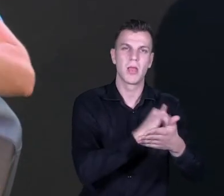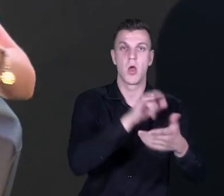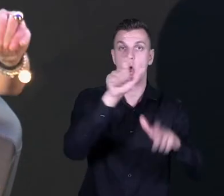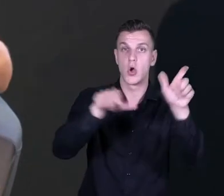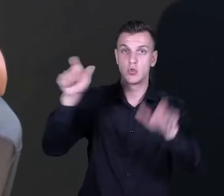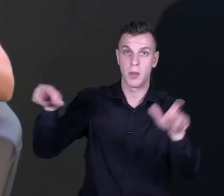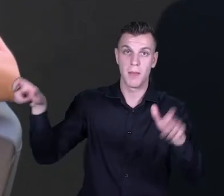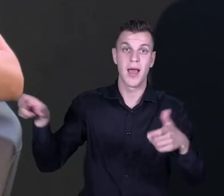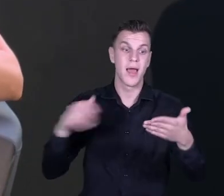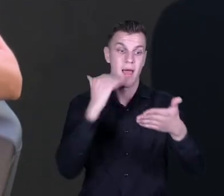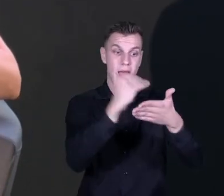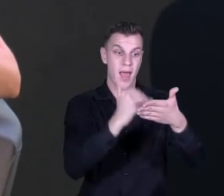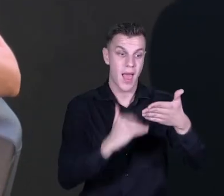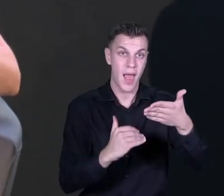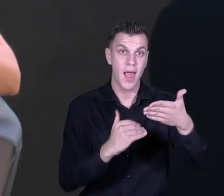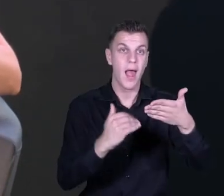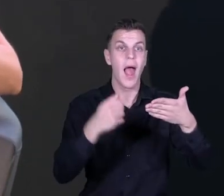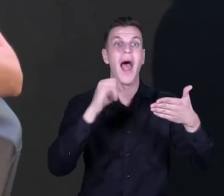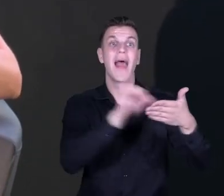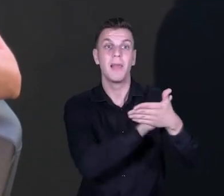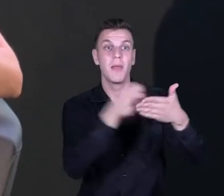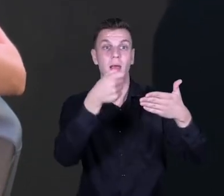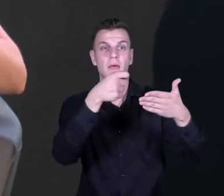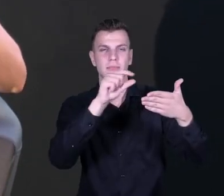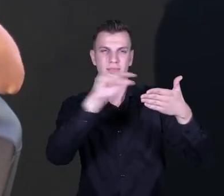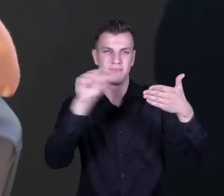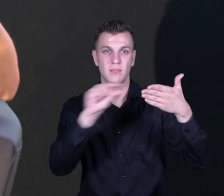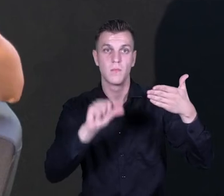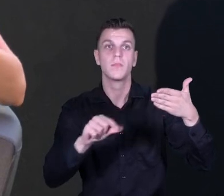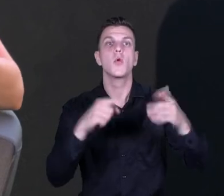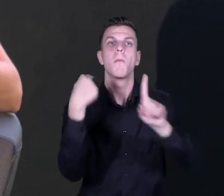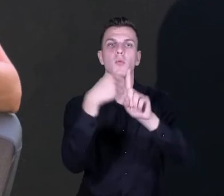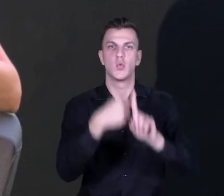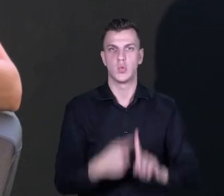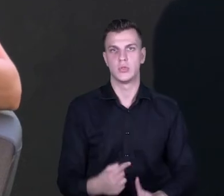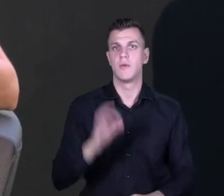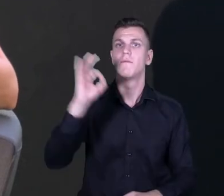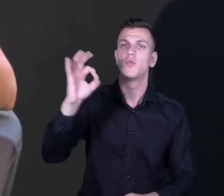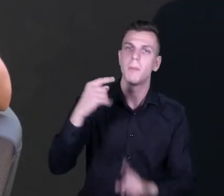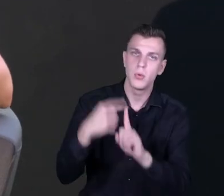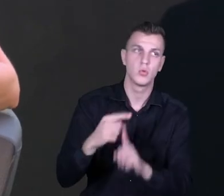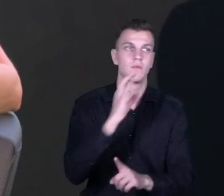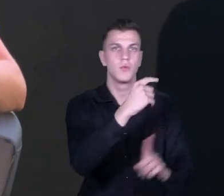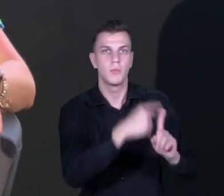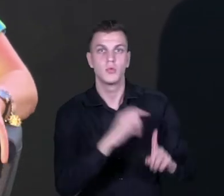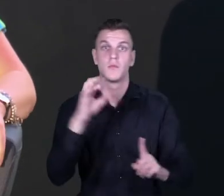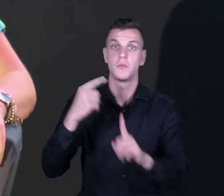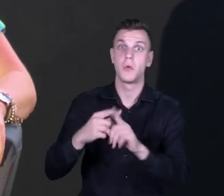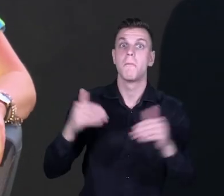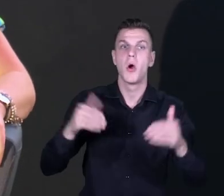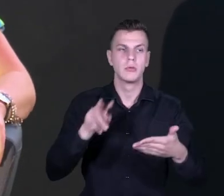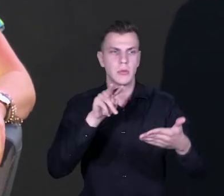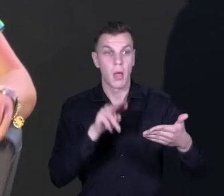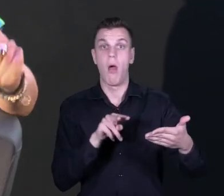tych imion pojawiały się informacje zwrotne i te komplementy, po to, żeby też inni mogli odczytać i zobaczyć. Może się czymś